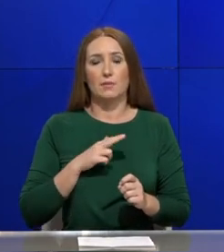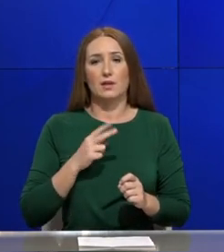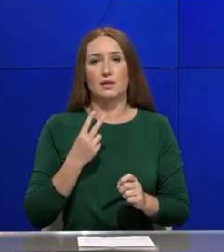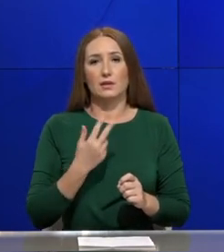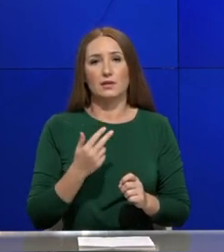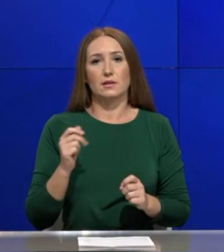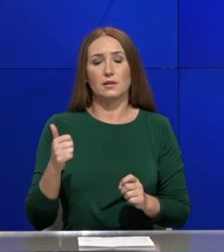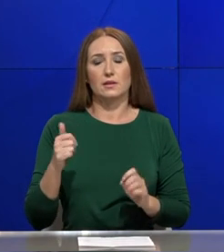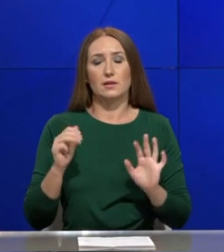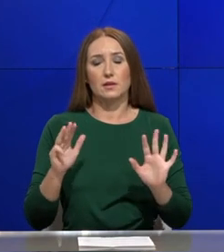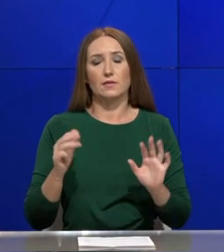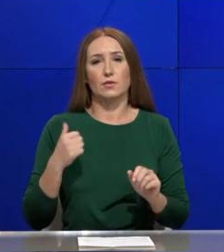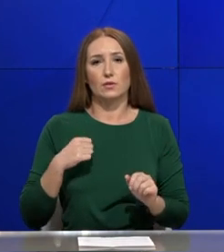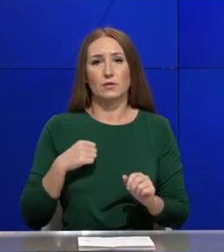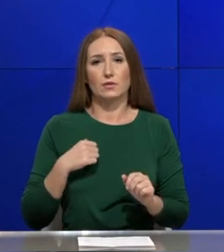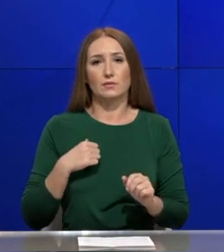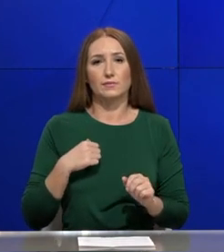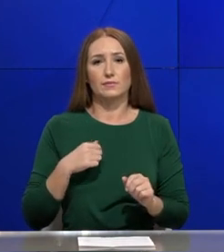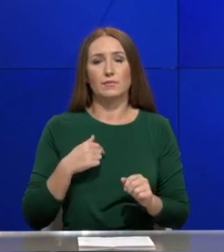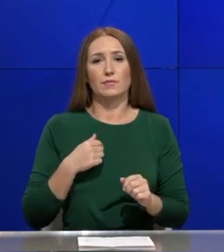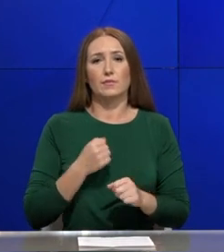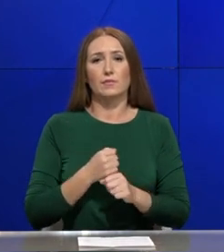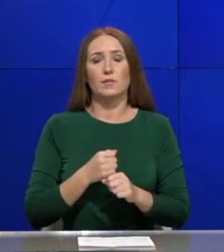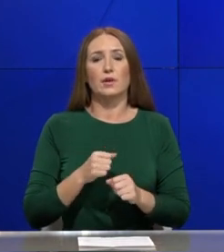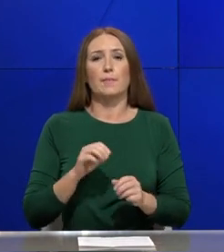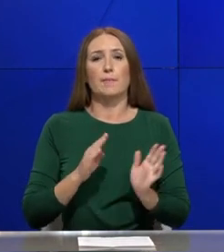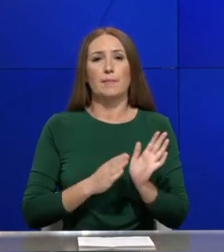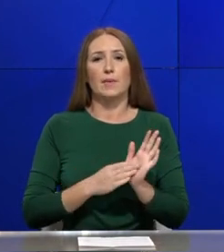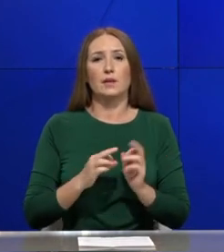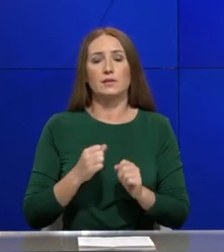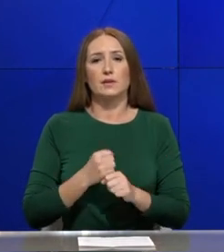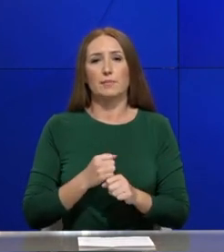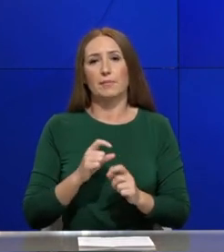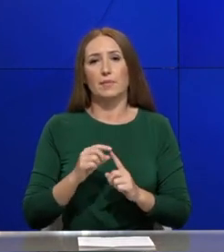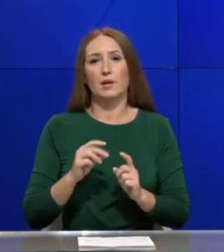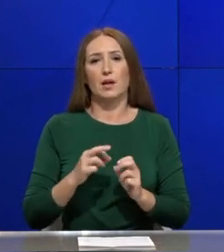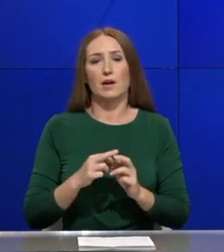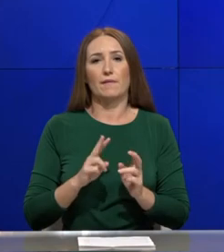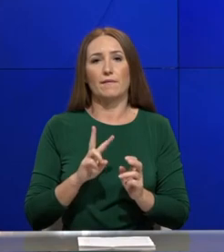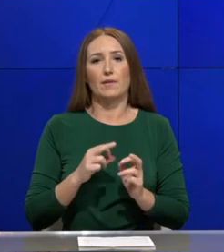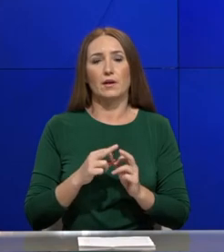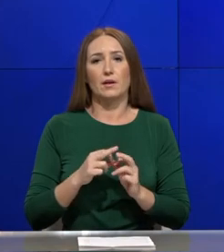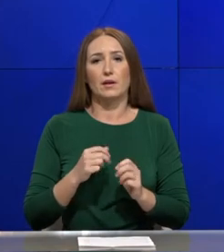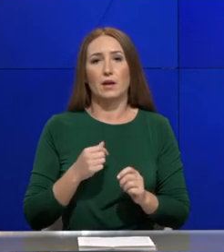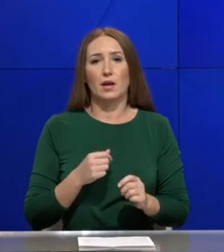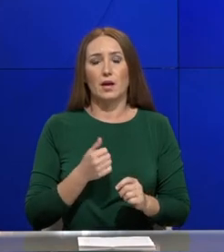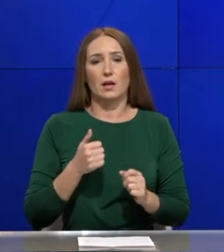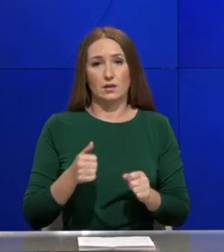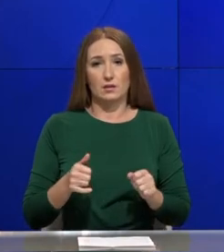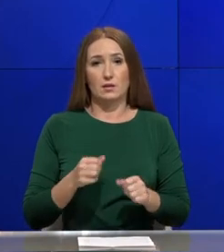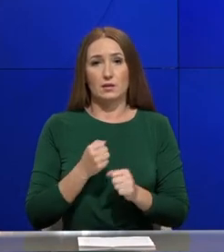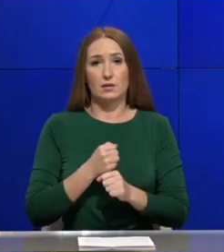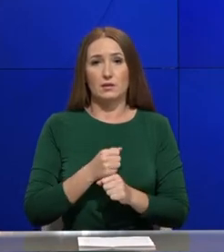godina, po struci sam magistar prava, a trenutno obnašam dužnost direktora